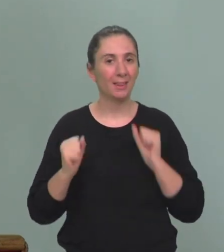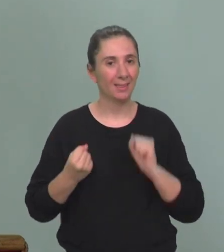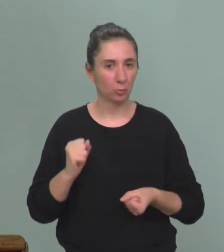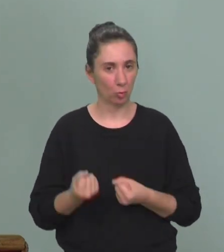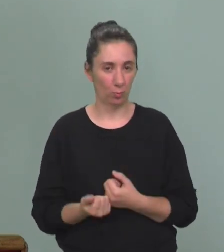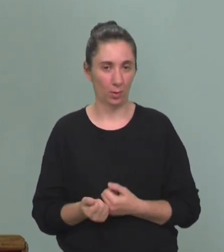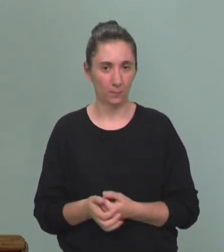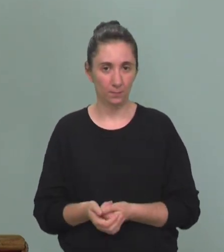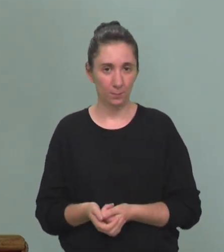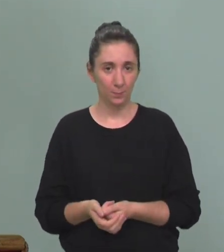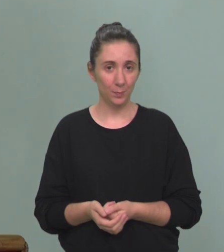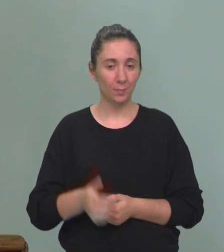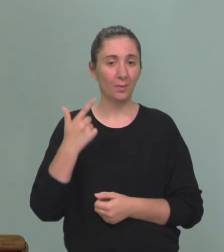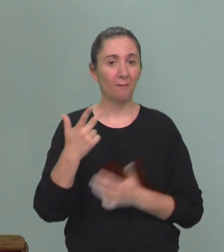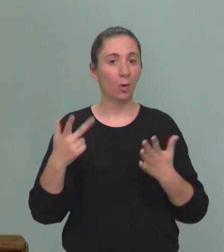tjeskobu.